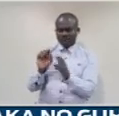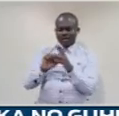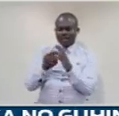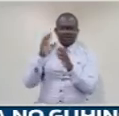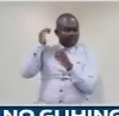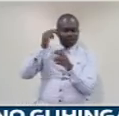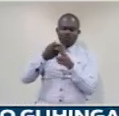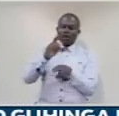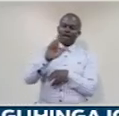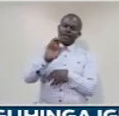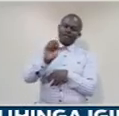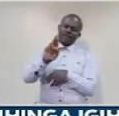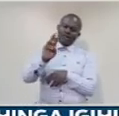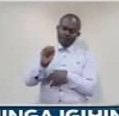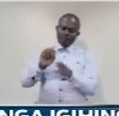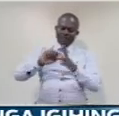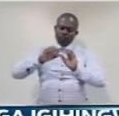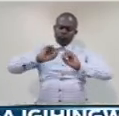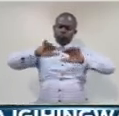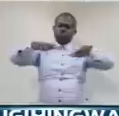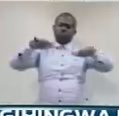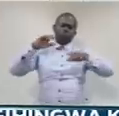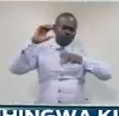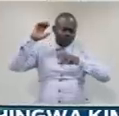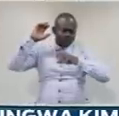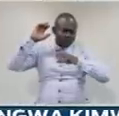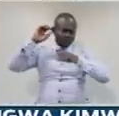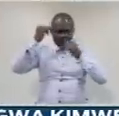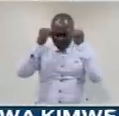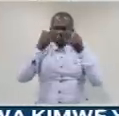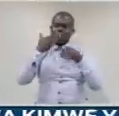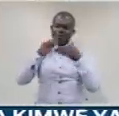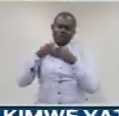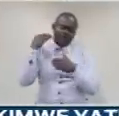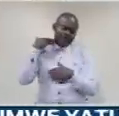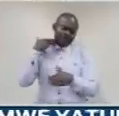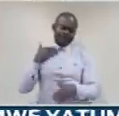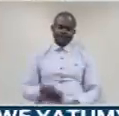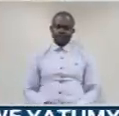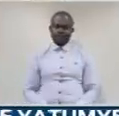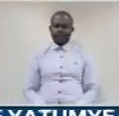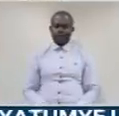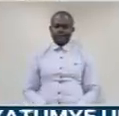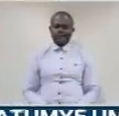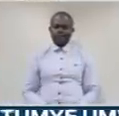RTM yakwirakwije ingengabitekerezo ya Jenoside. Kwizera Yun Patrick, Televizor Rwanda, mu karere ka Gicumbi.